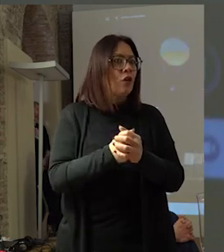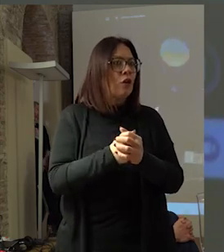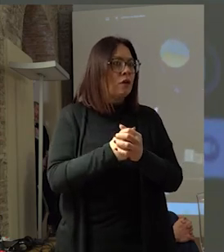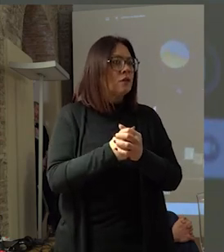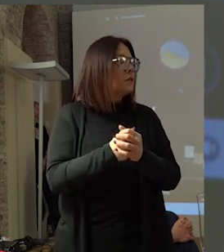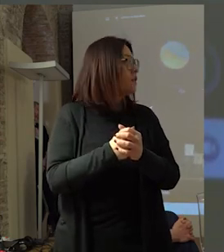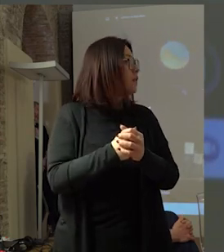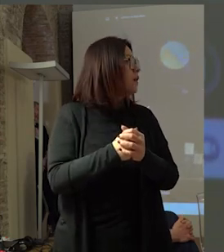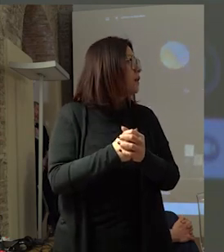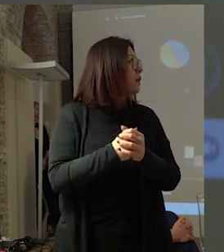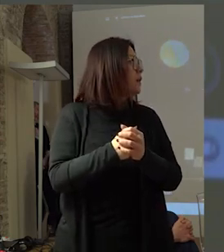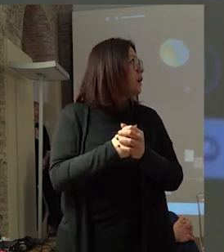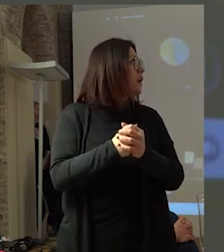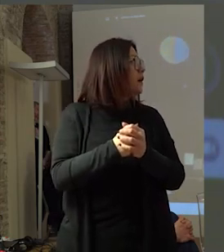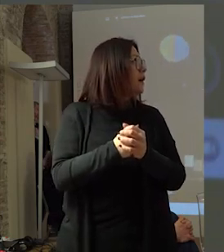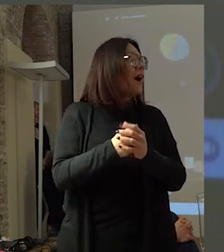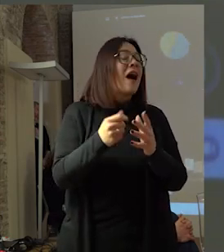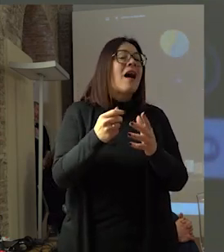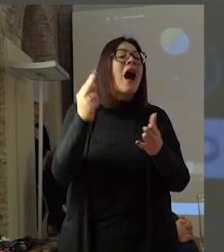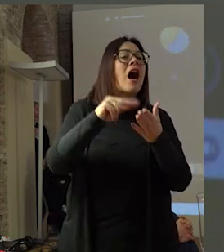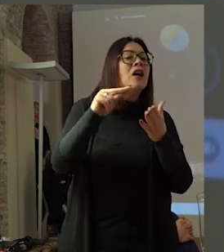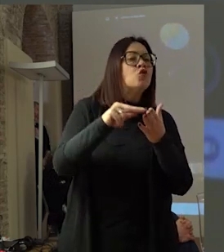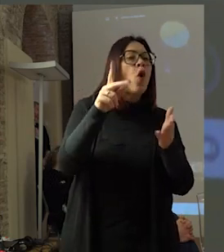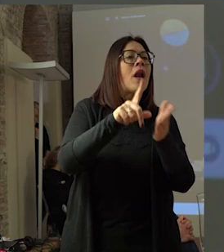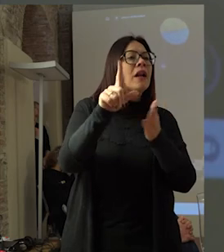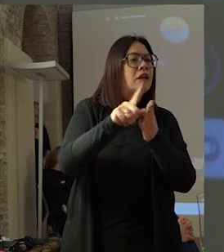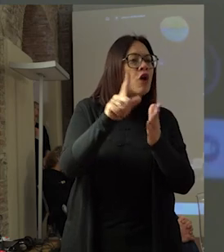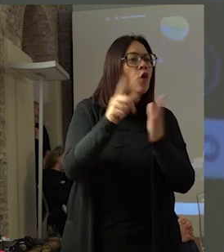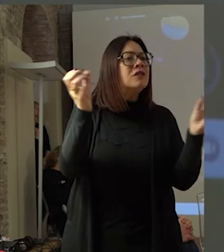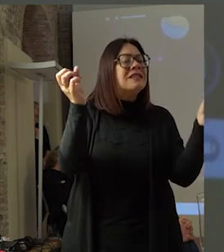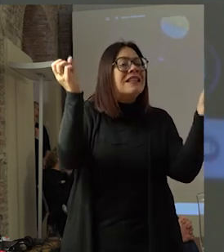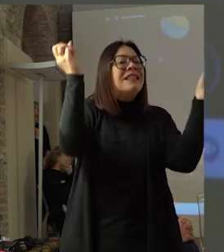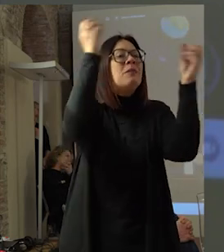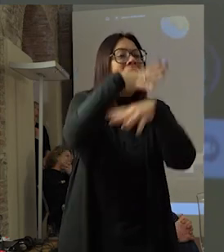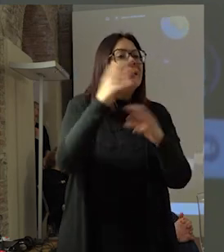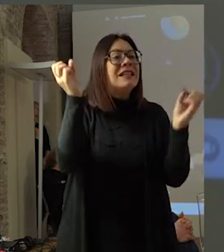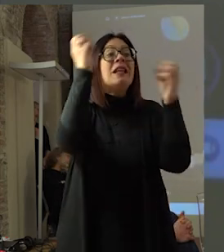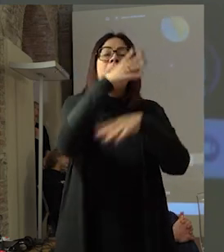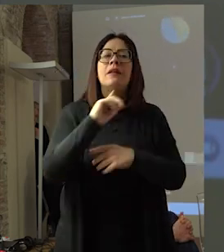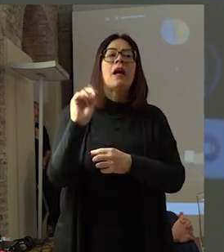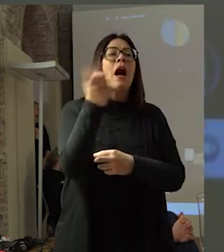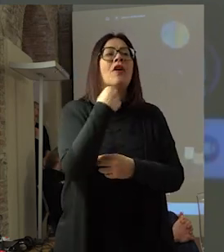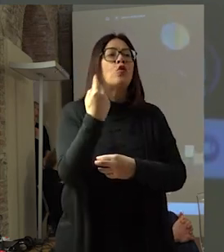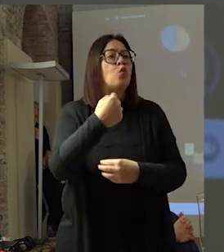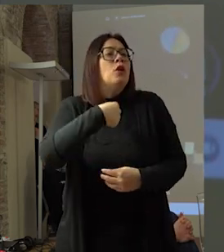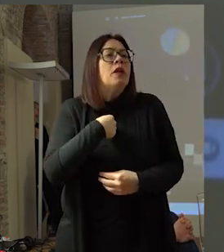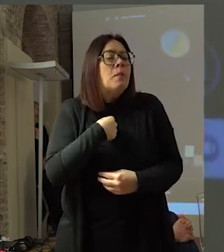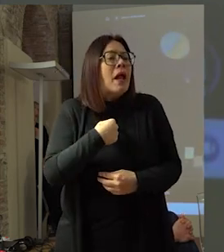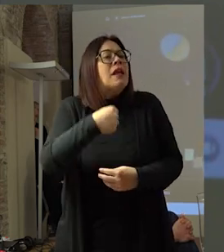che si cantavano tutti e mi vedevano come un problema.